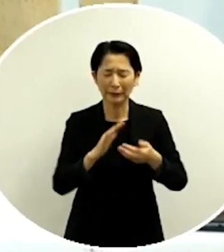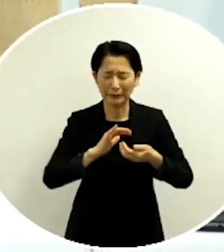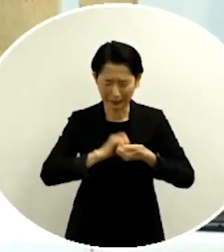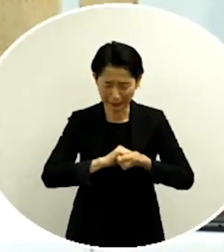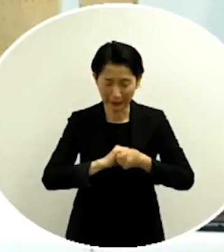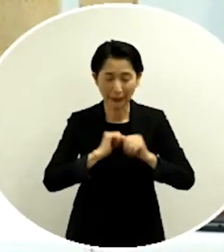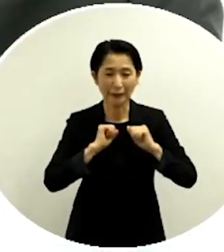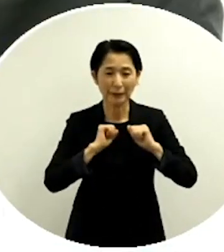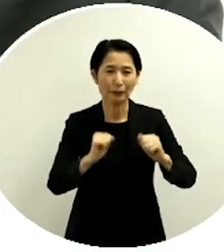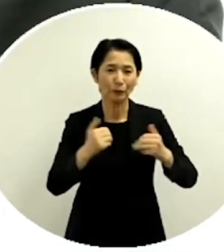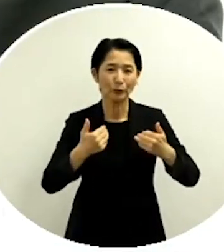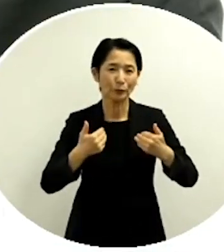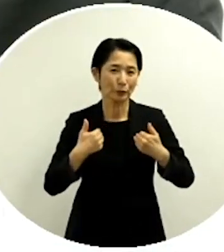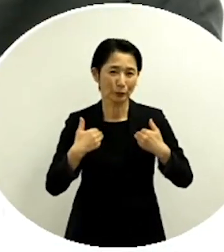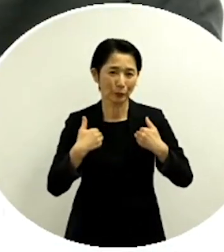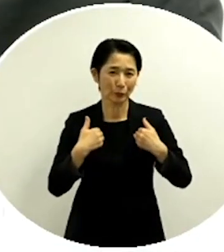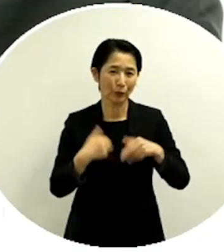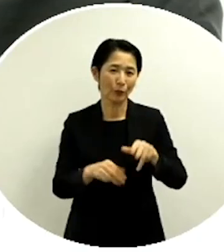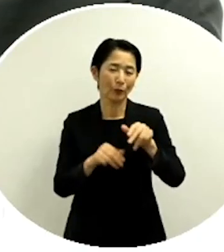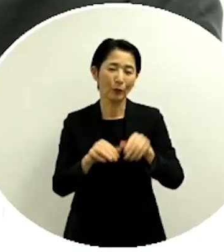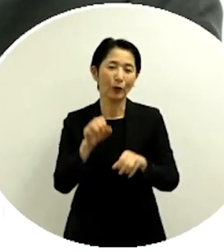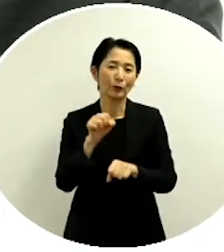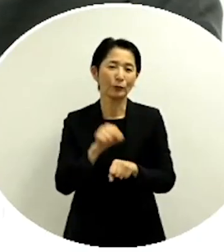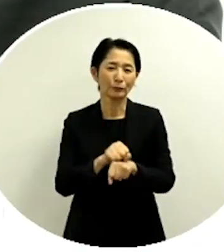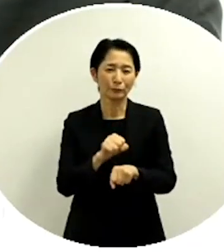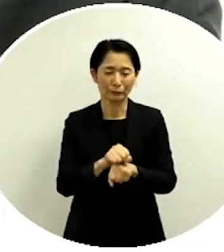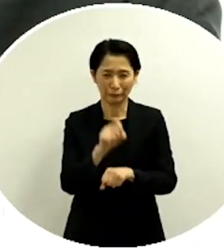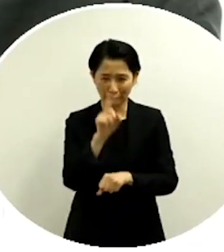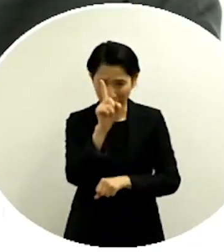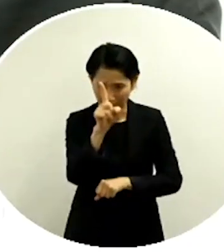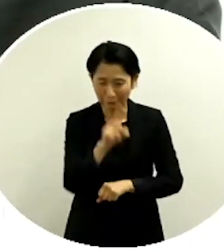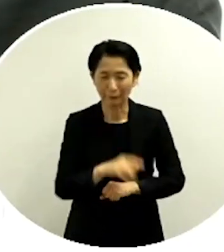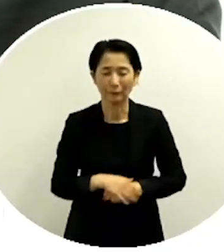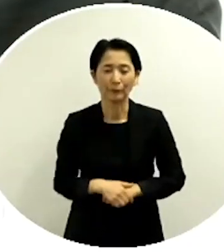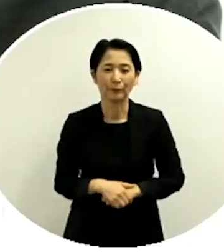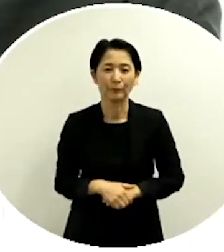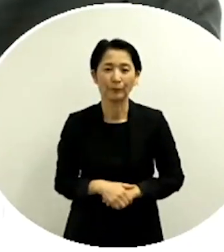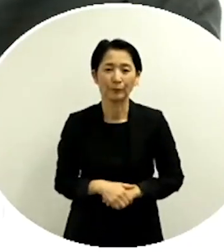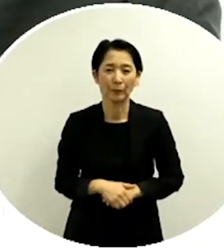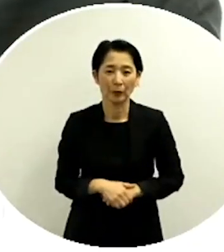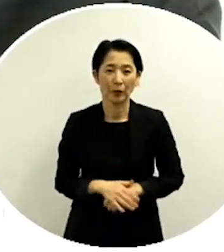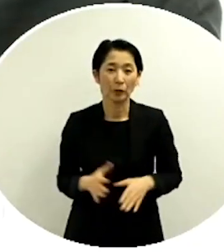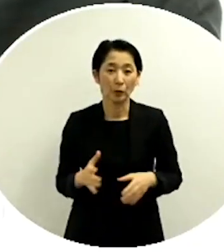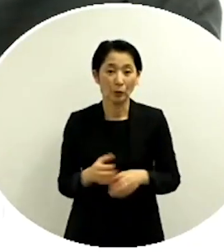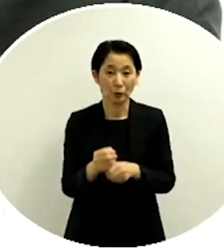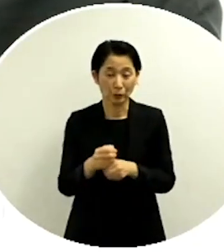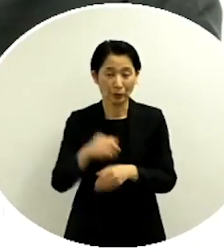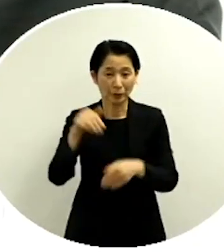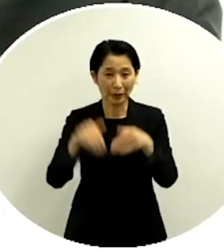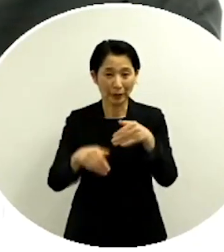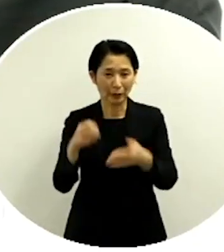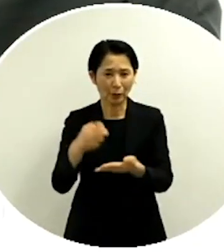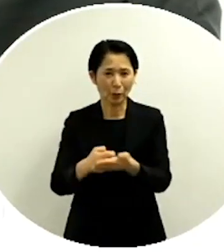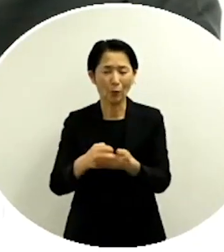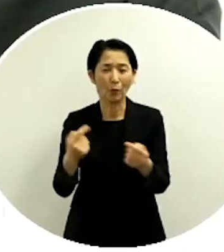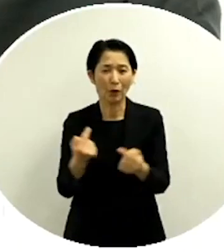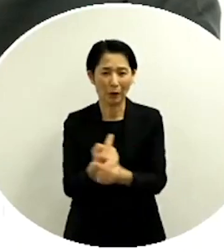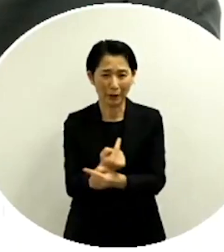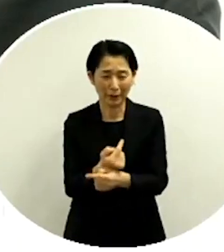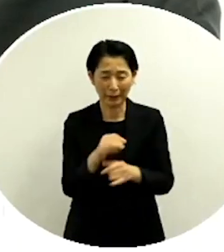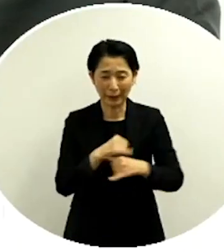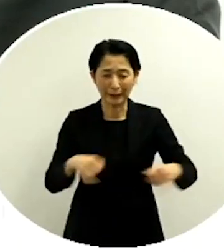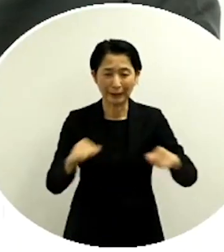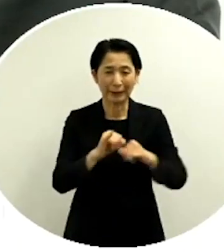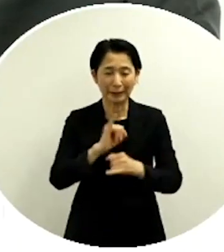やらなければいけないツールのひとつだというふうに思うんです公職選挙法も変わってインターネットを使っての